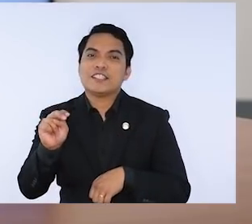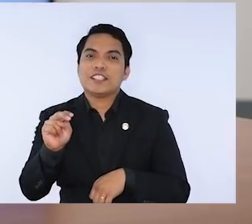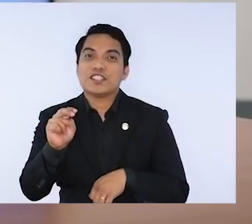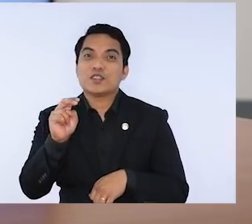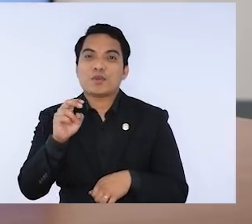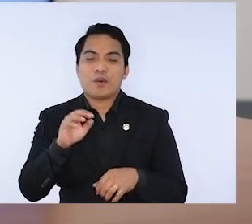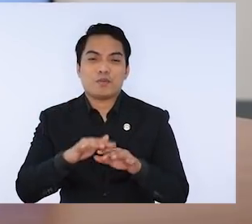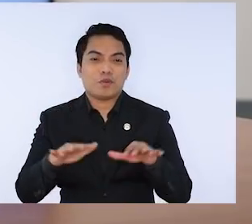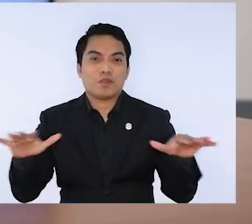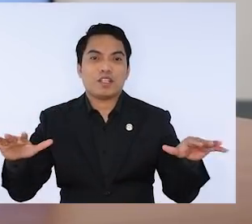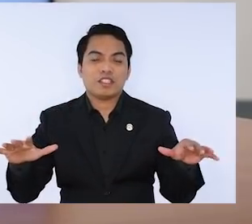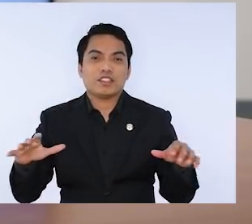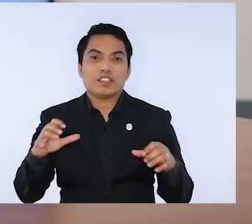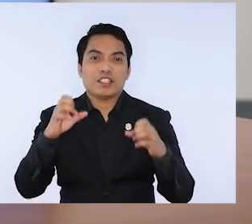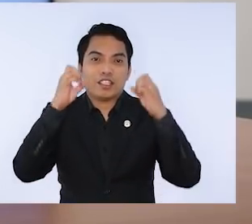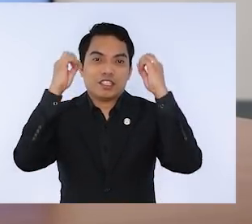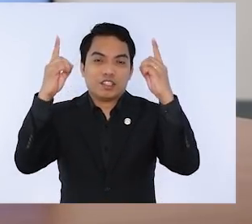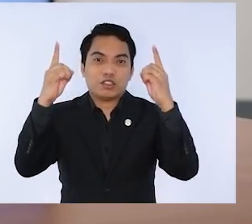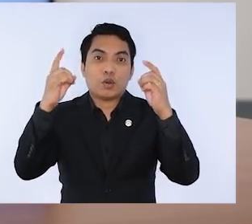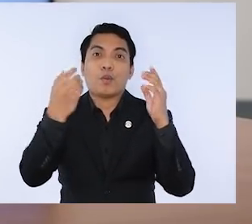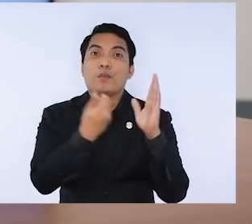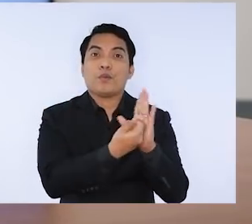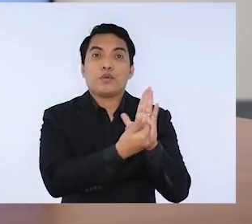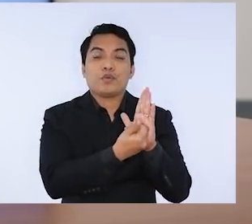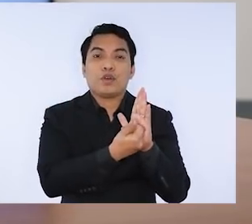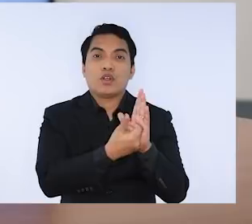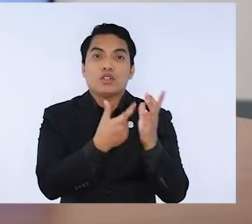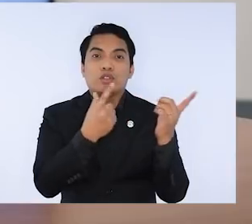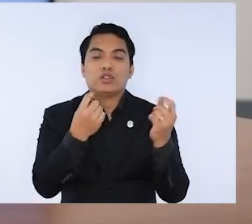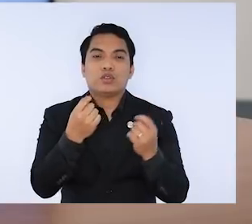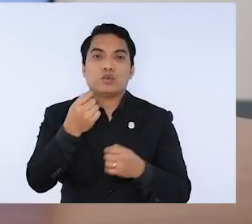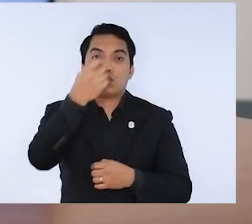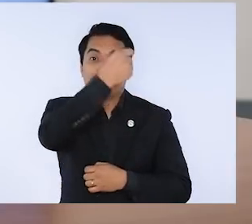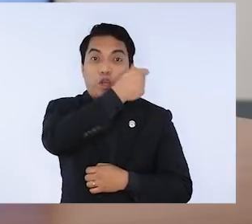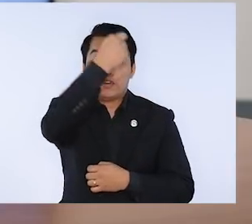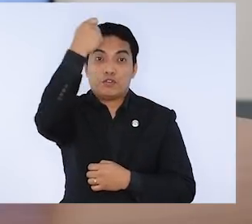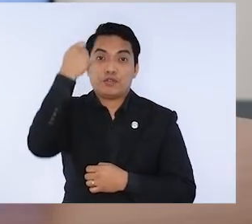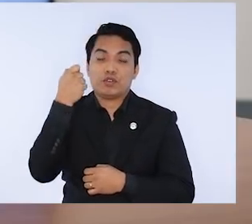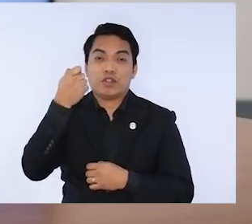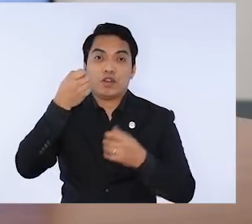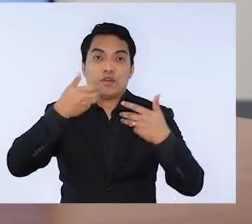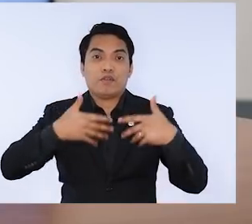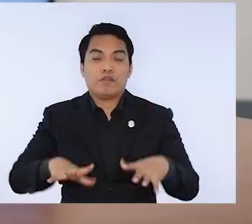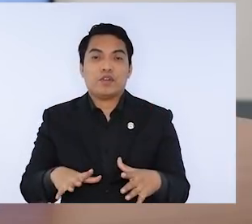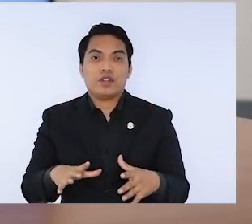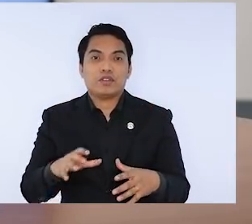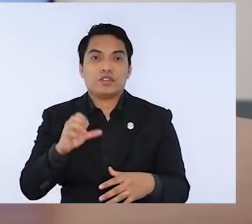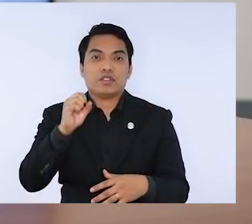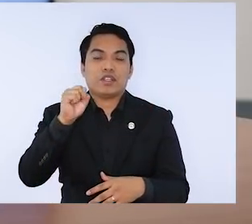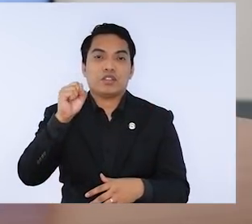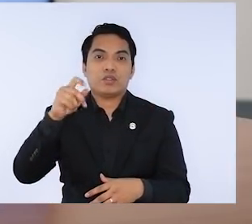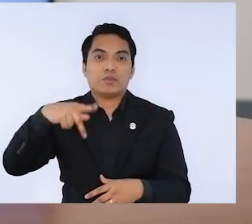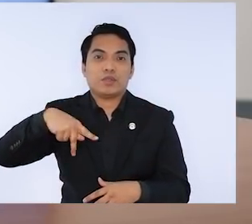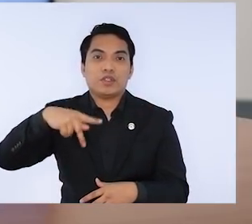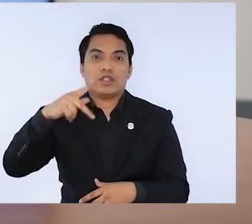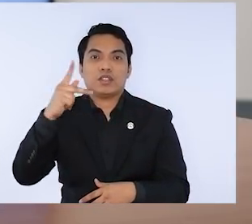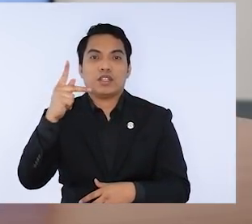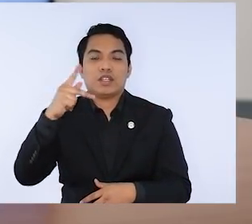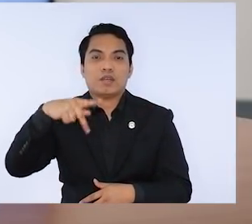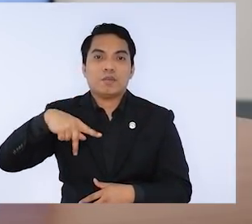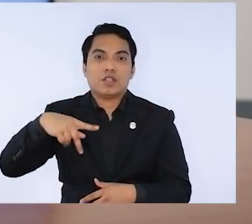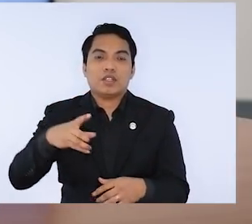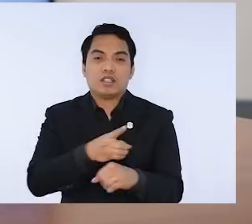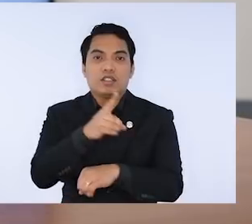mga kabataan sa edukasyon. Katunayan, nagsagawa ng graduation ang mga nakapagtapos sa Summer Pre-Kindergarten Program